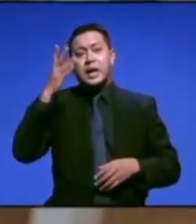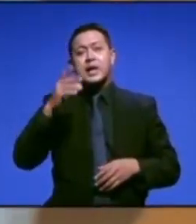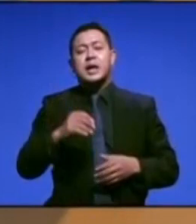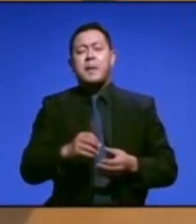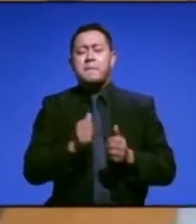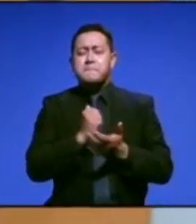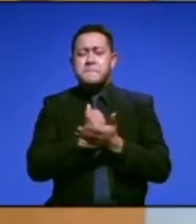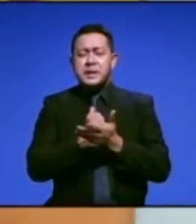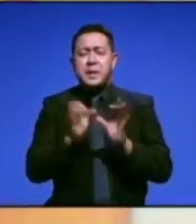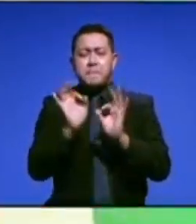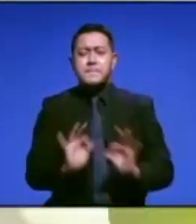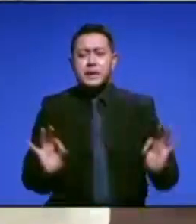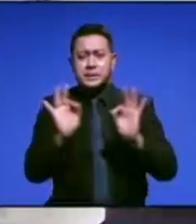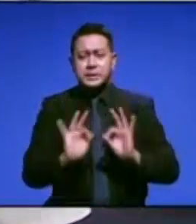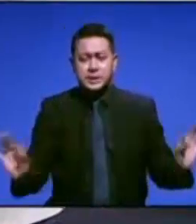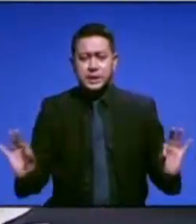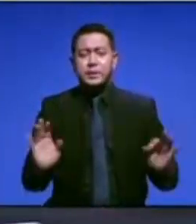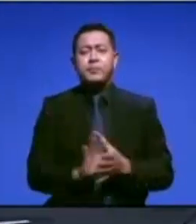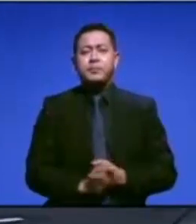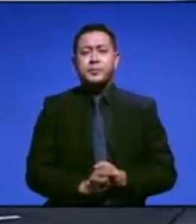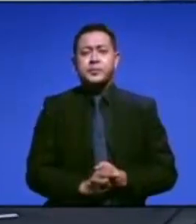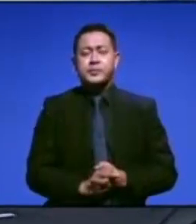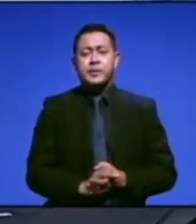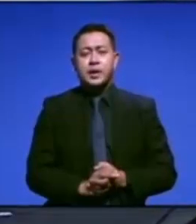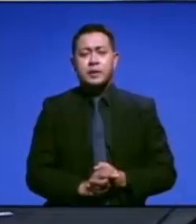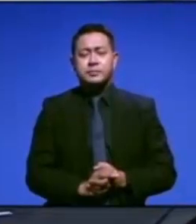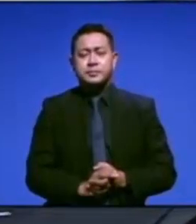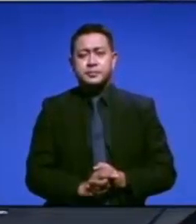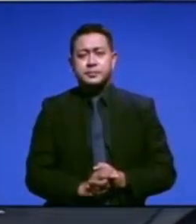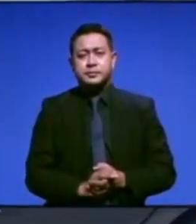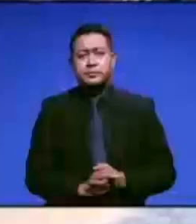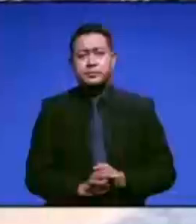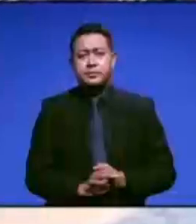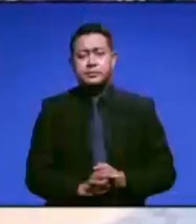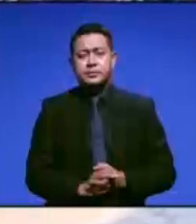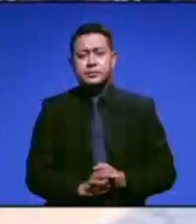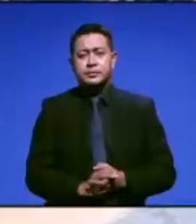pada pentingnya kebersihan. Fida Rahmania, Saiful Rijal, Jakarta.